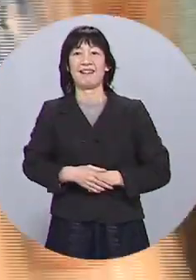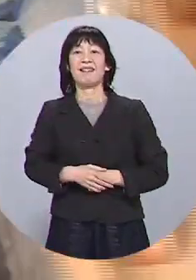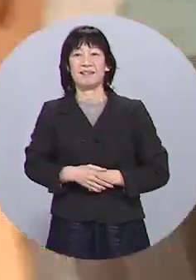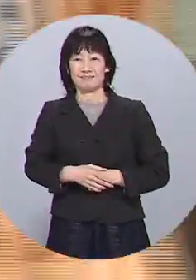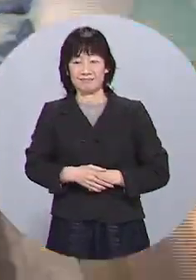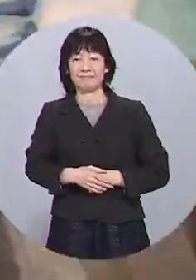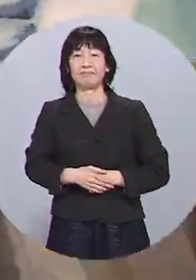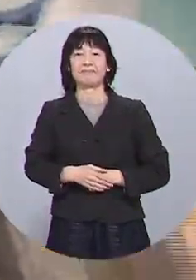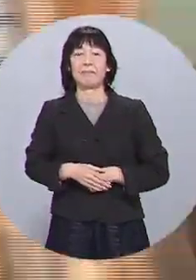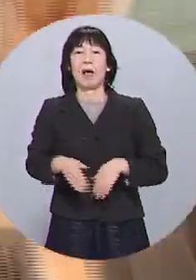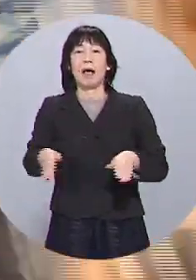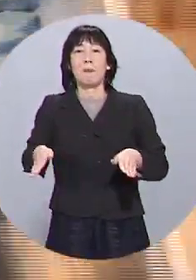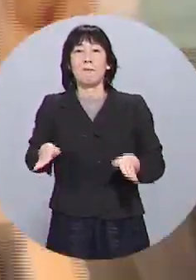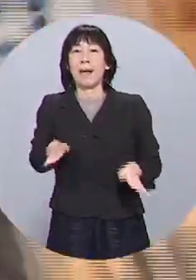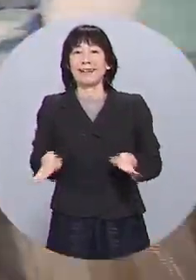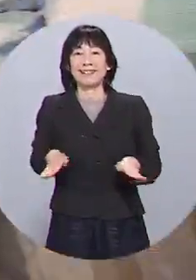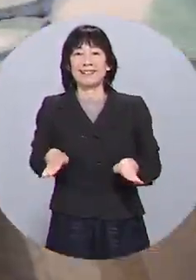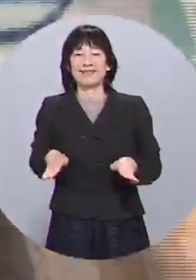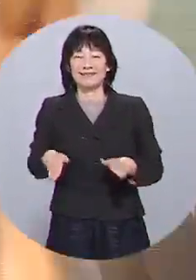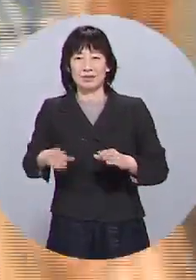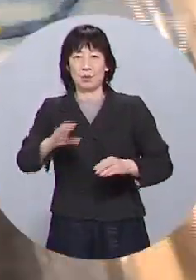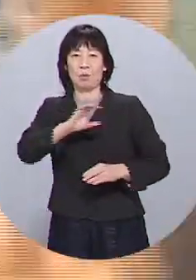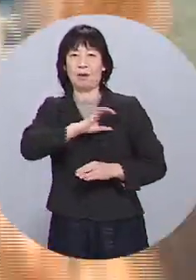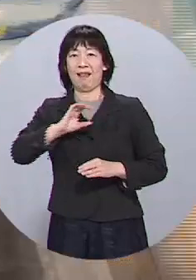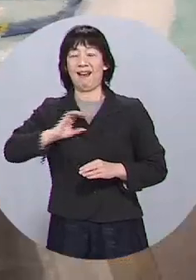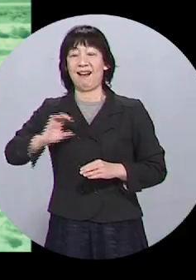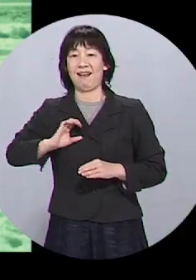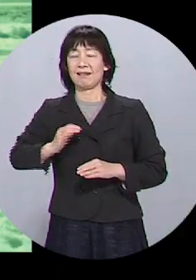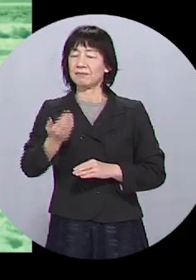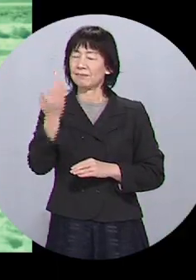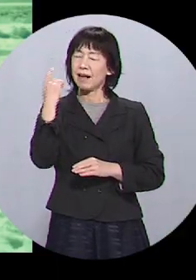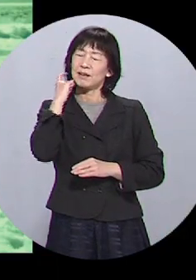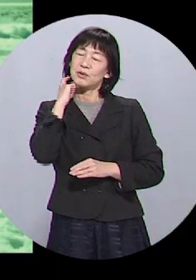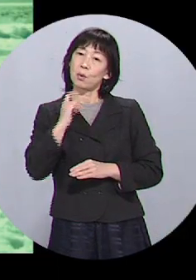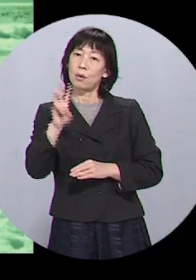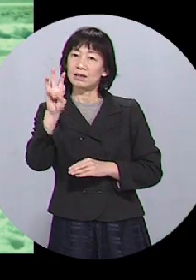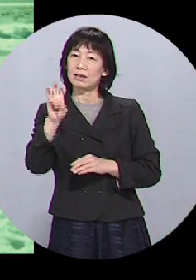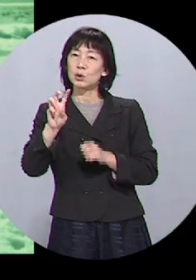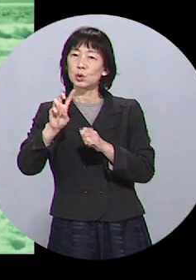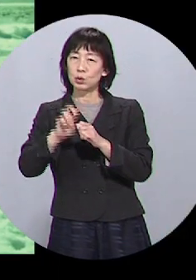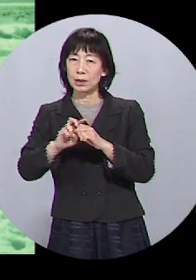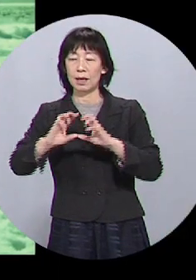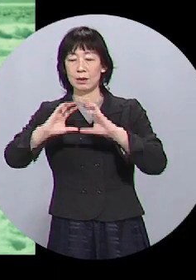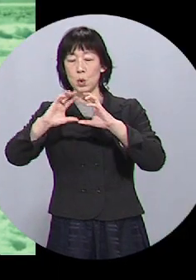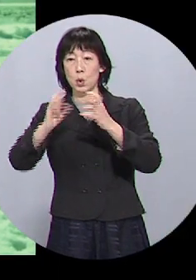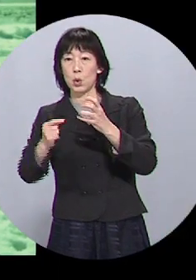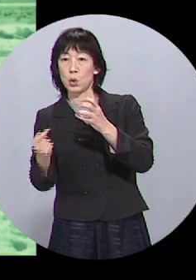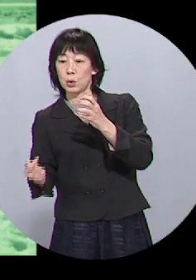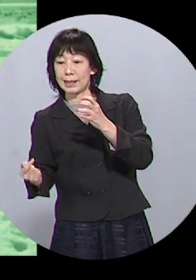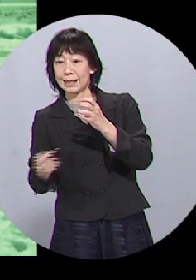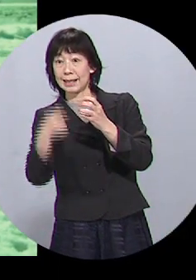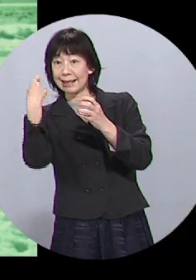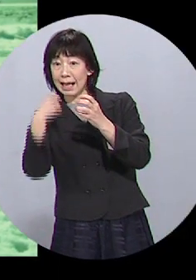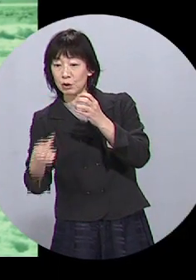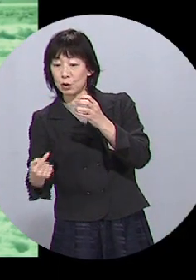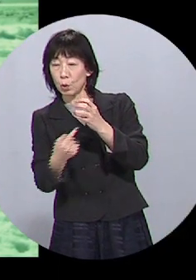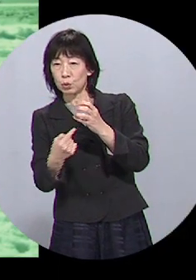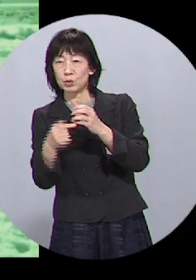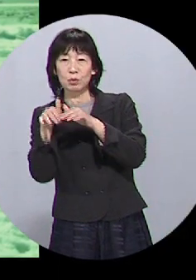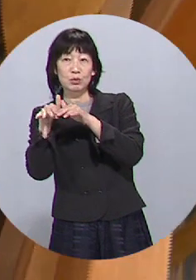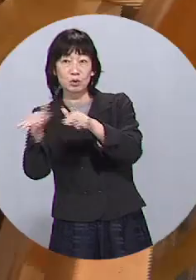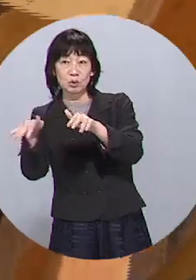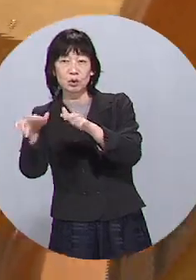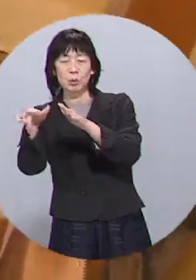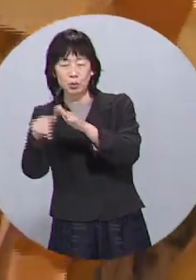実はペンギンなんです。昭和30年頃の南極ブームの時に作られたデザインをそのまま使ってるそうです